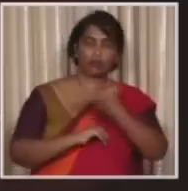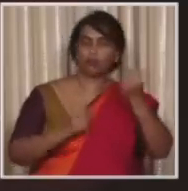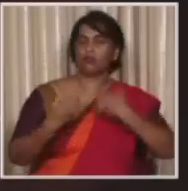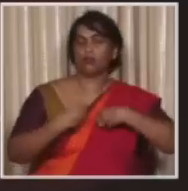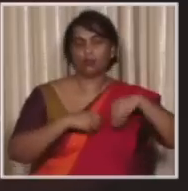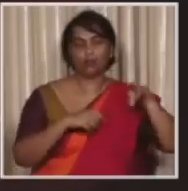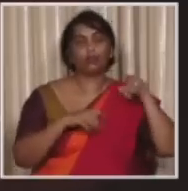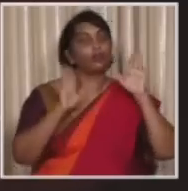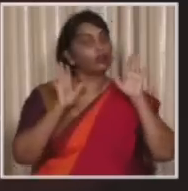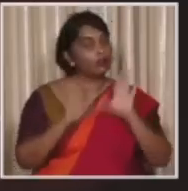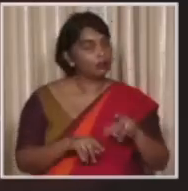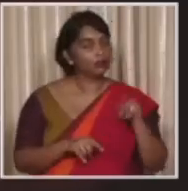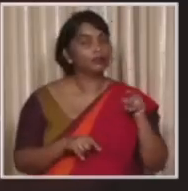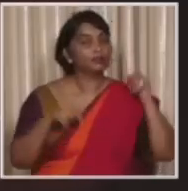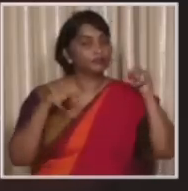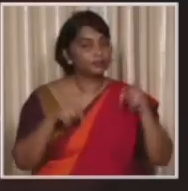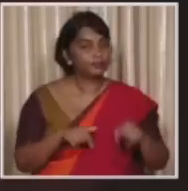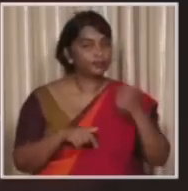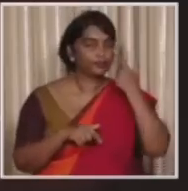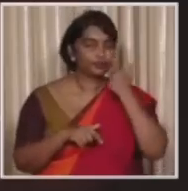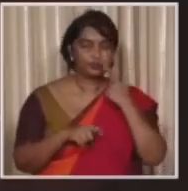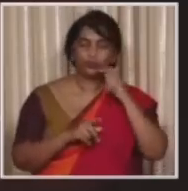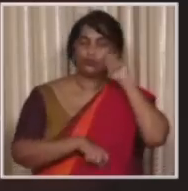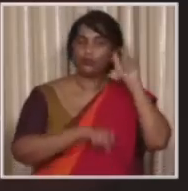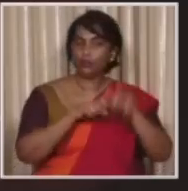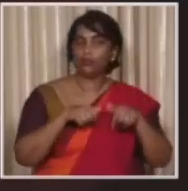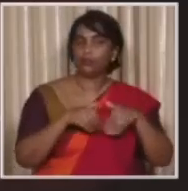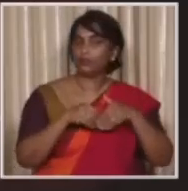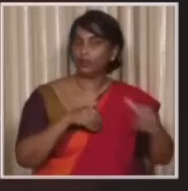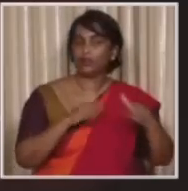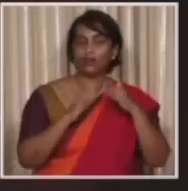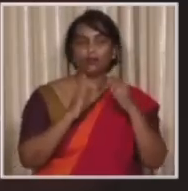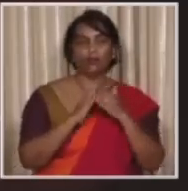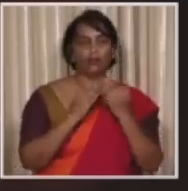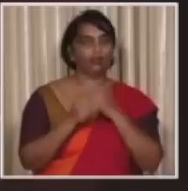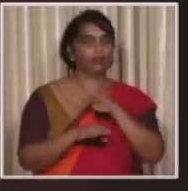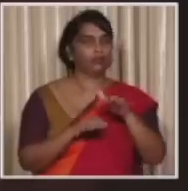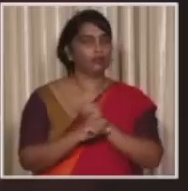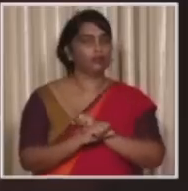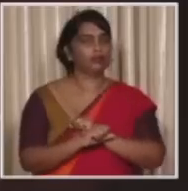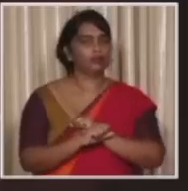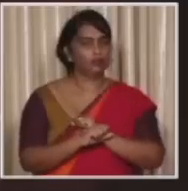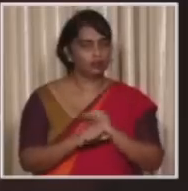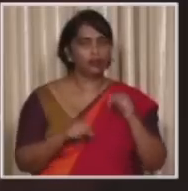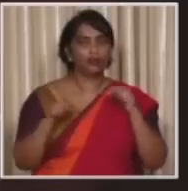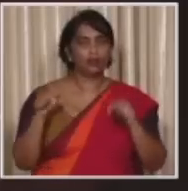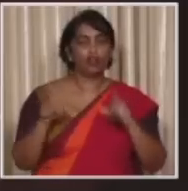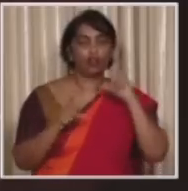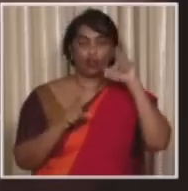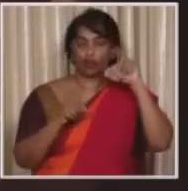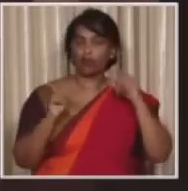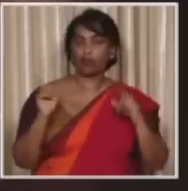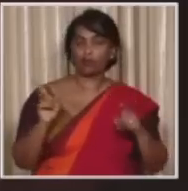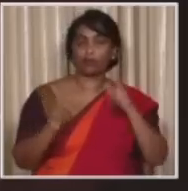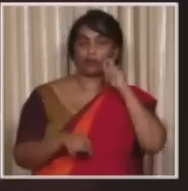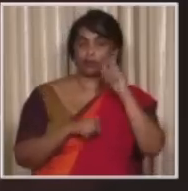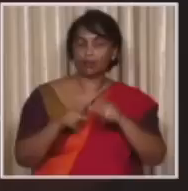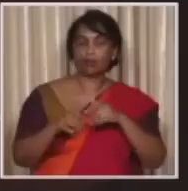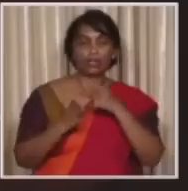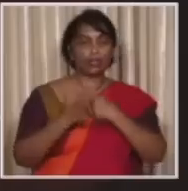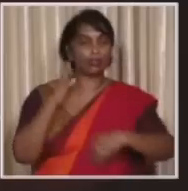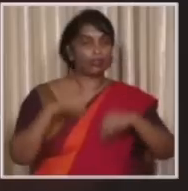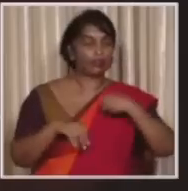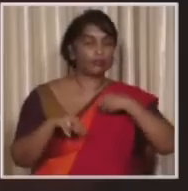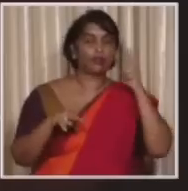නිසා. හැබැයි අද ඒ අහිංසක මිනිසුන්ගේ මේ වෙනකොට ඉඩම් කෑල්ලක් නැති වෙනකොට මේ කොළඹ එක එක්කෙනාගේ